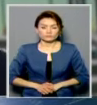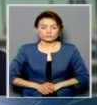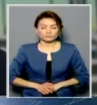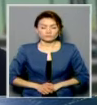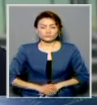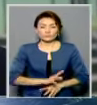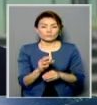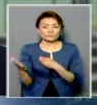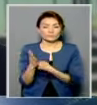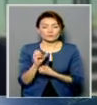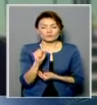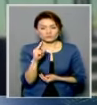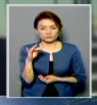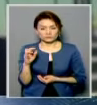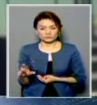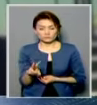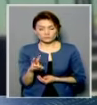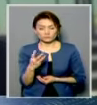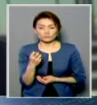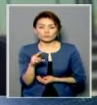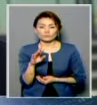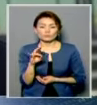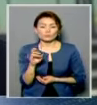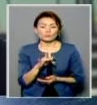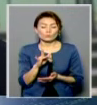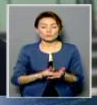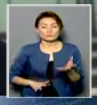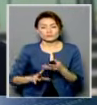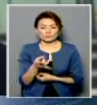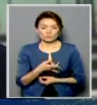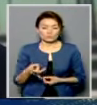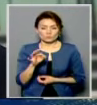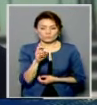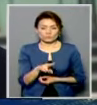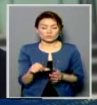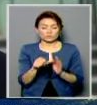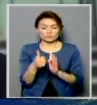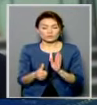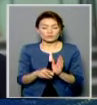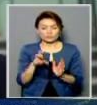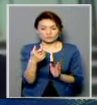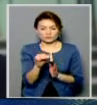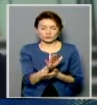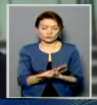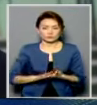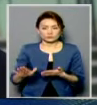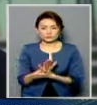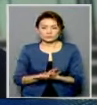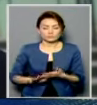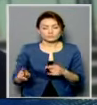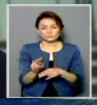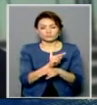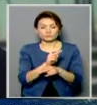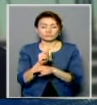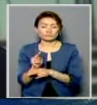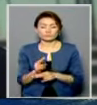В соответствии с поручением акима области Серика Шапкенова в городе и во всех районах области до 16 мая начата санитарная